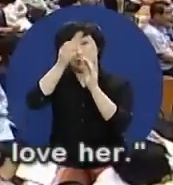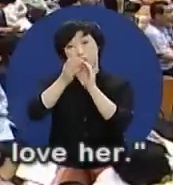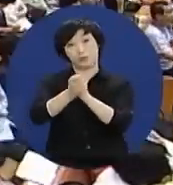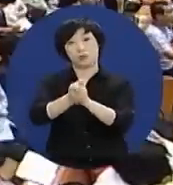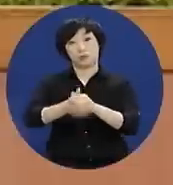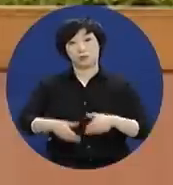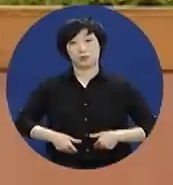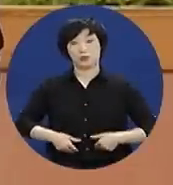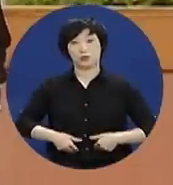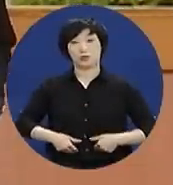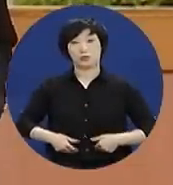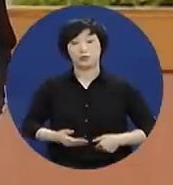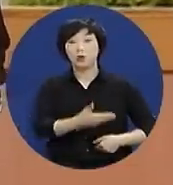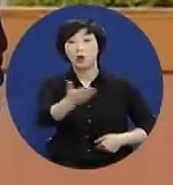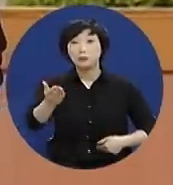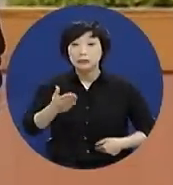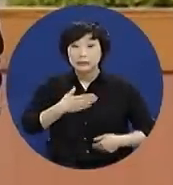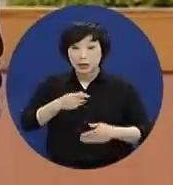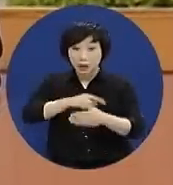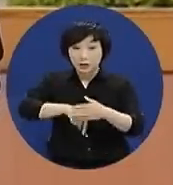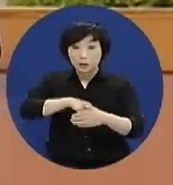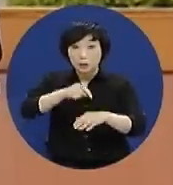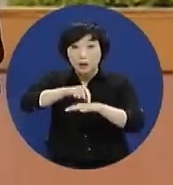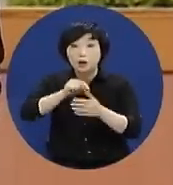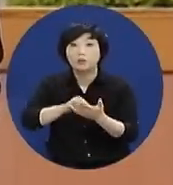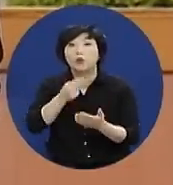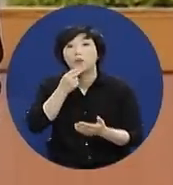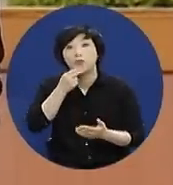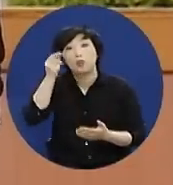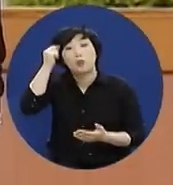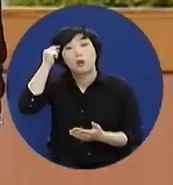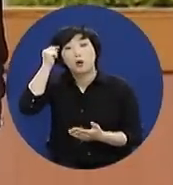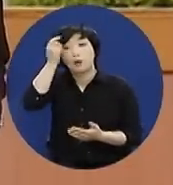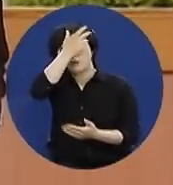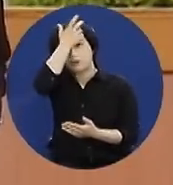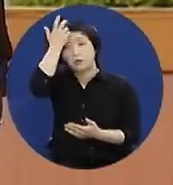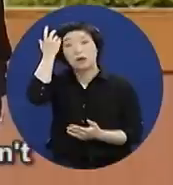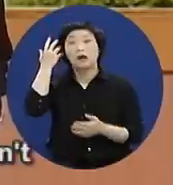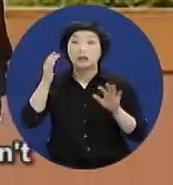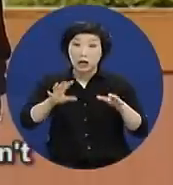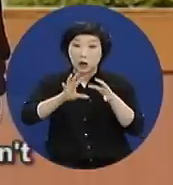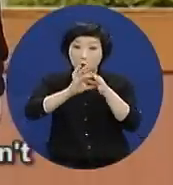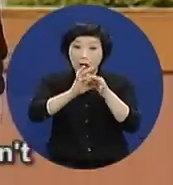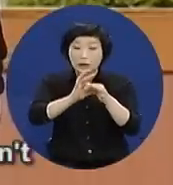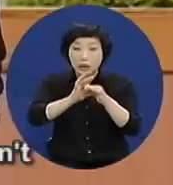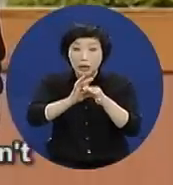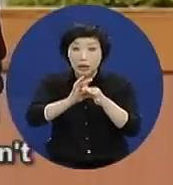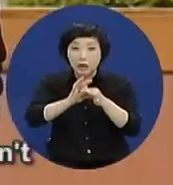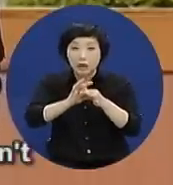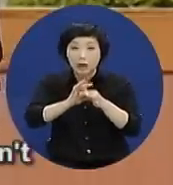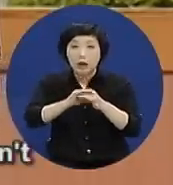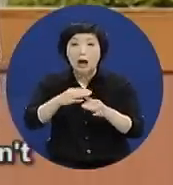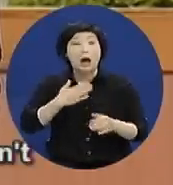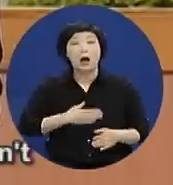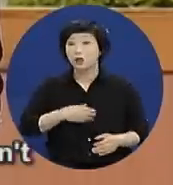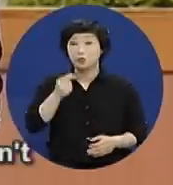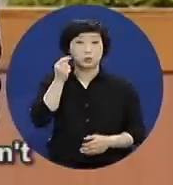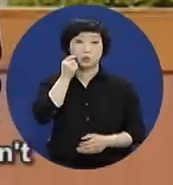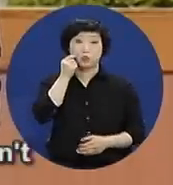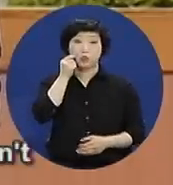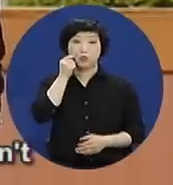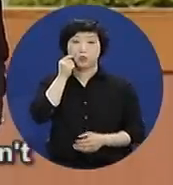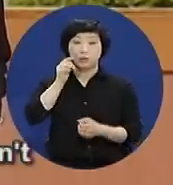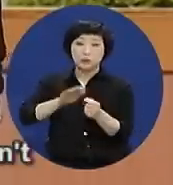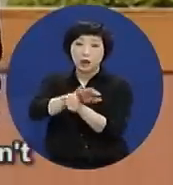ください私のうちになぜそのような心がないのか関係を分析しないで